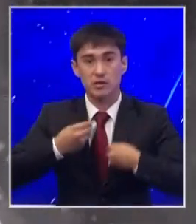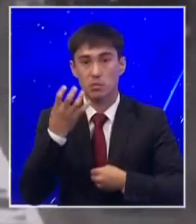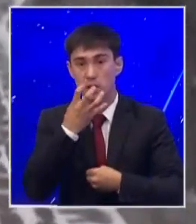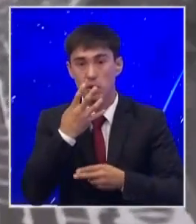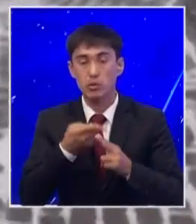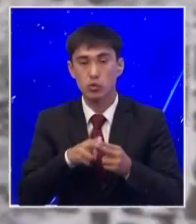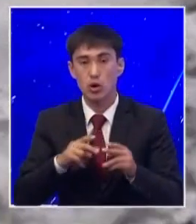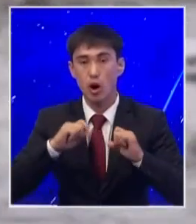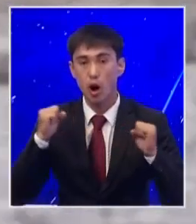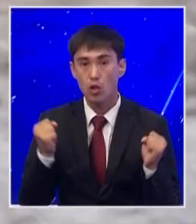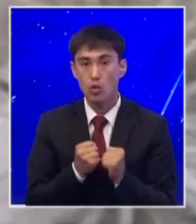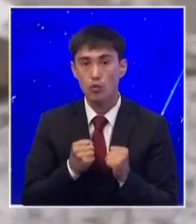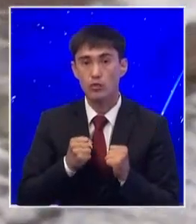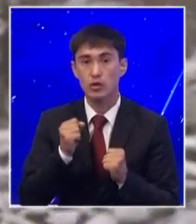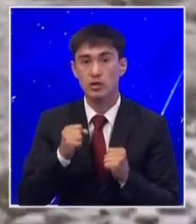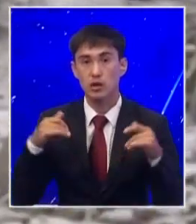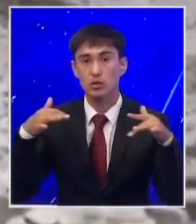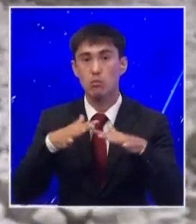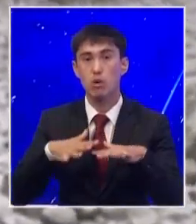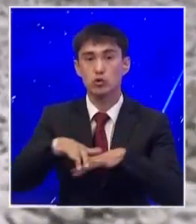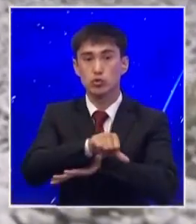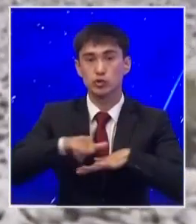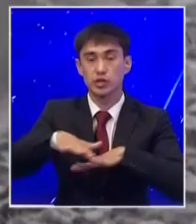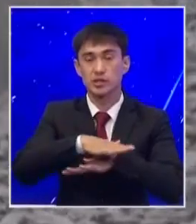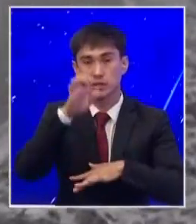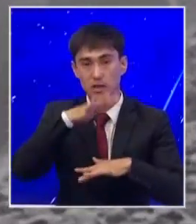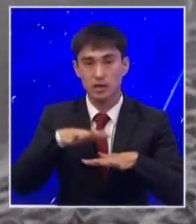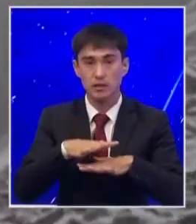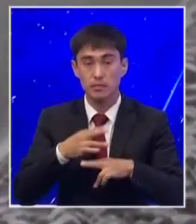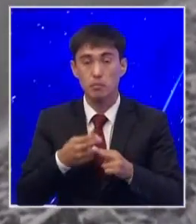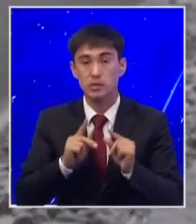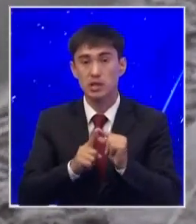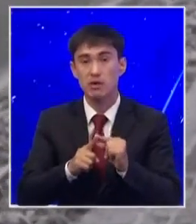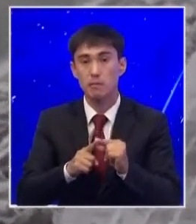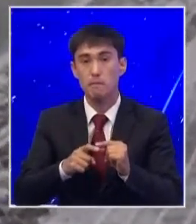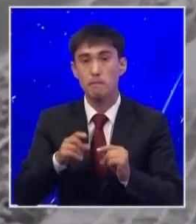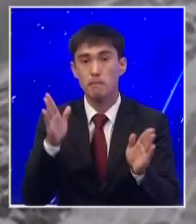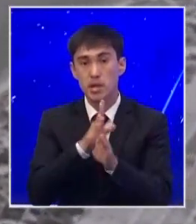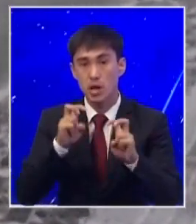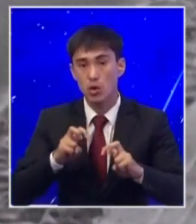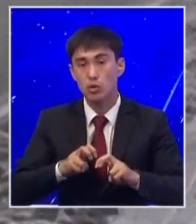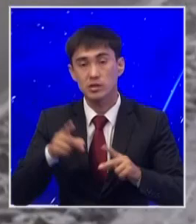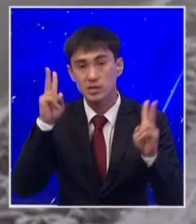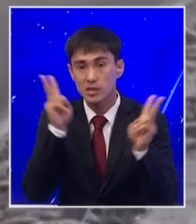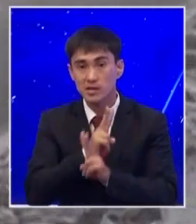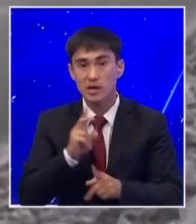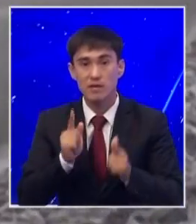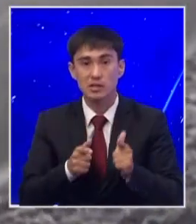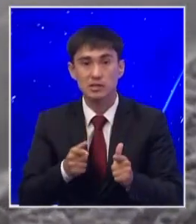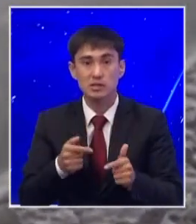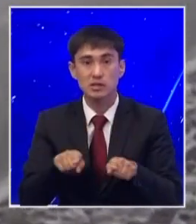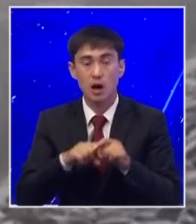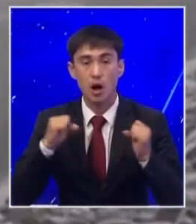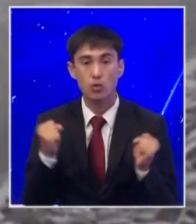потеплее, поскольку холодный фронт накрыл большую часть страны. По словам метеорологов, пока не ясно, является ли